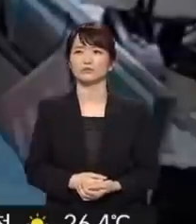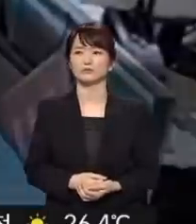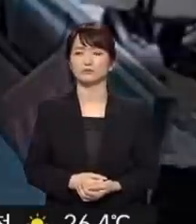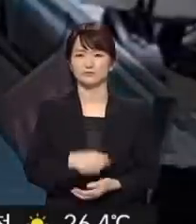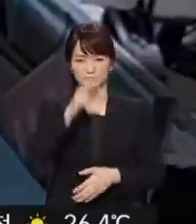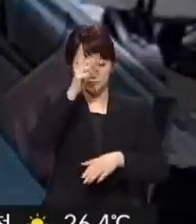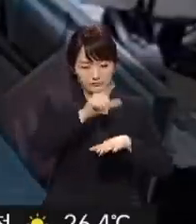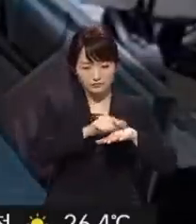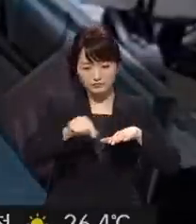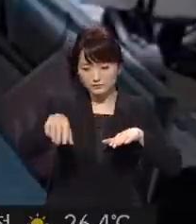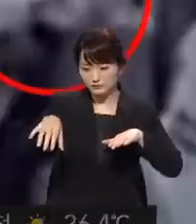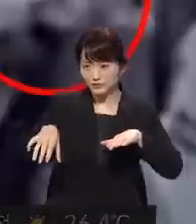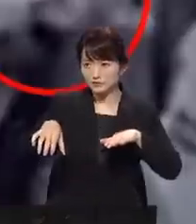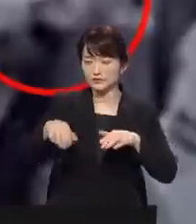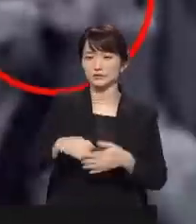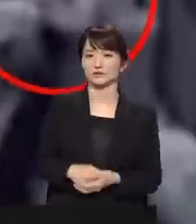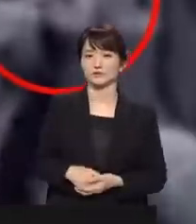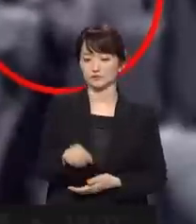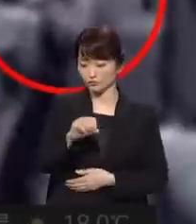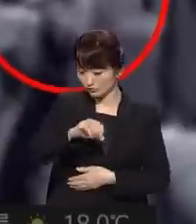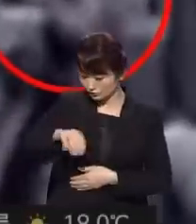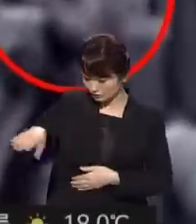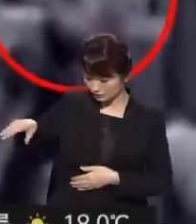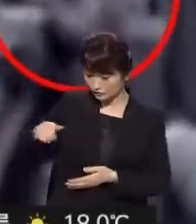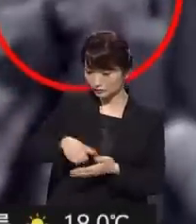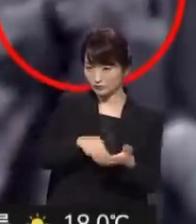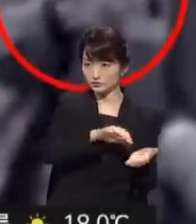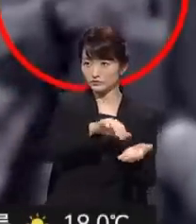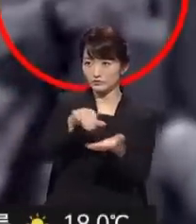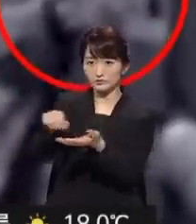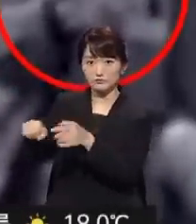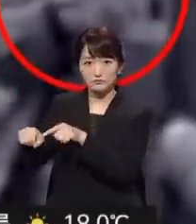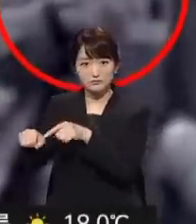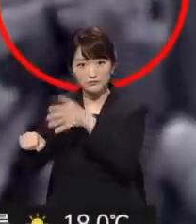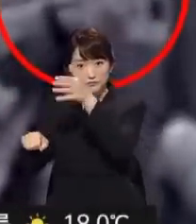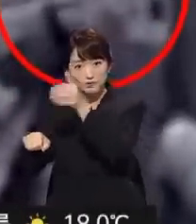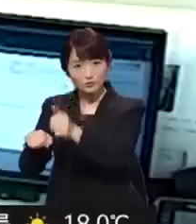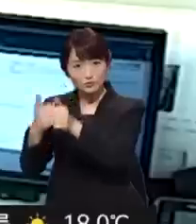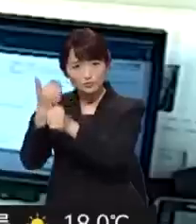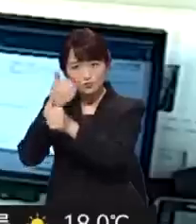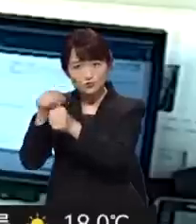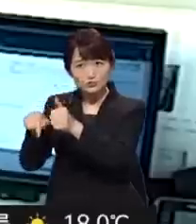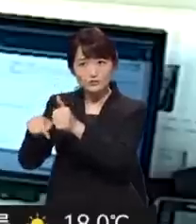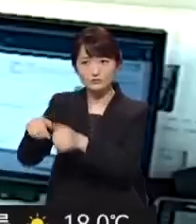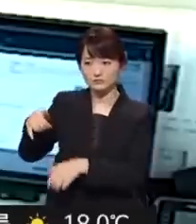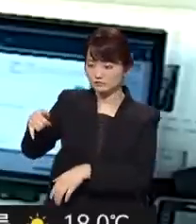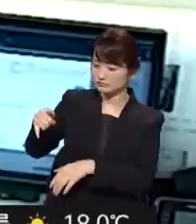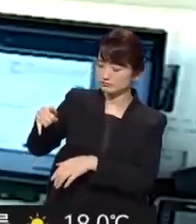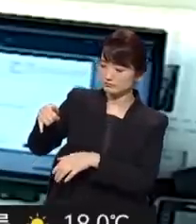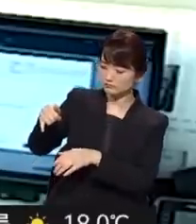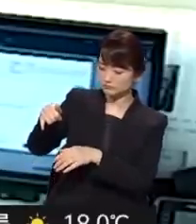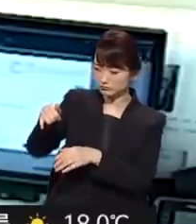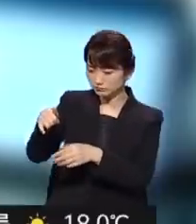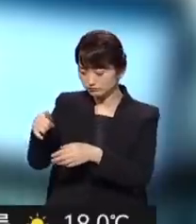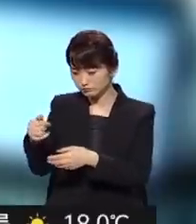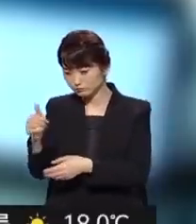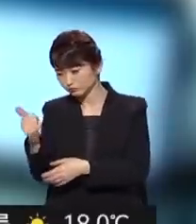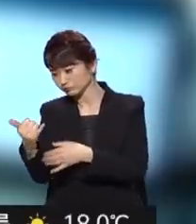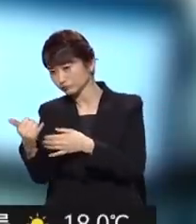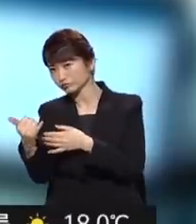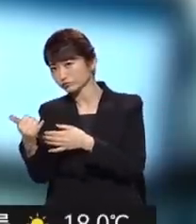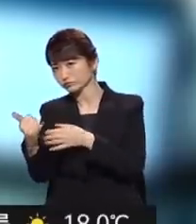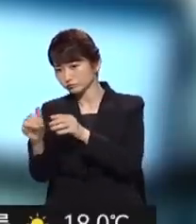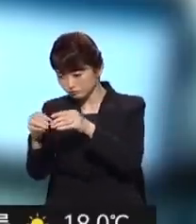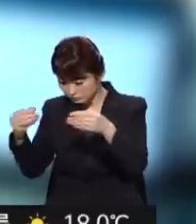지구대로 분실물 들어왔습니다. 가방입니다. 아, 저 주인이 누굴까? 저렇게 가방 안을 샅샅이 보고 있는데요.